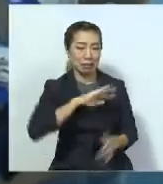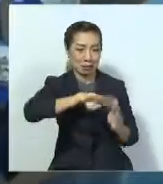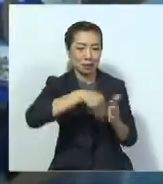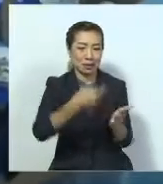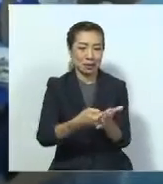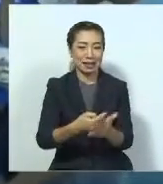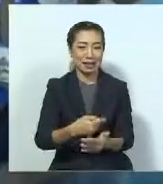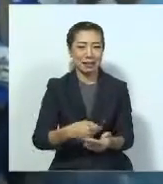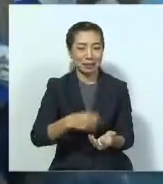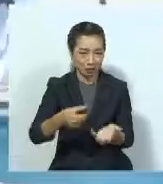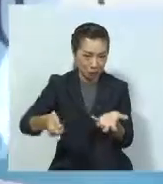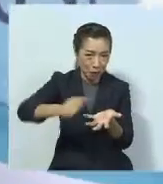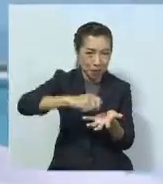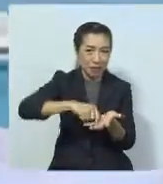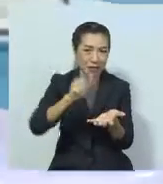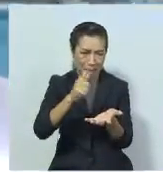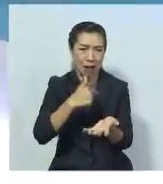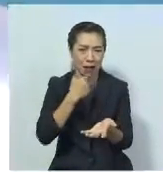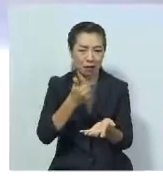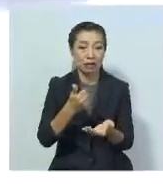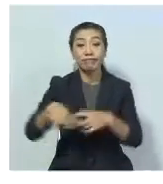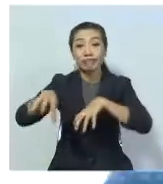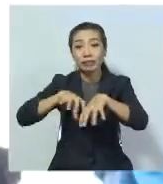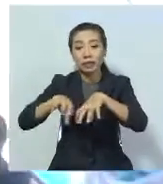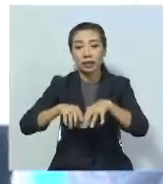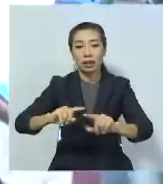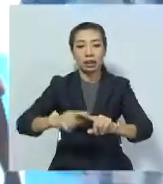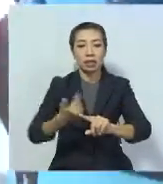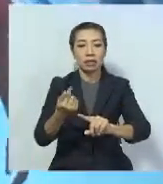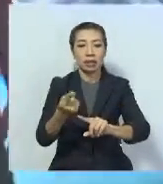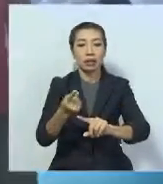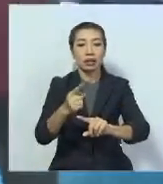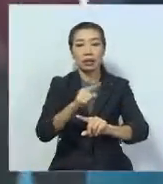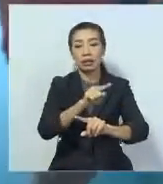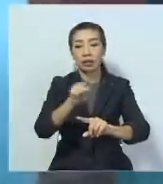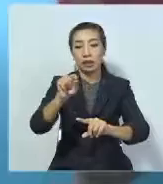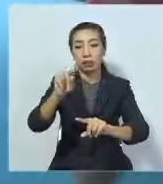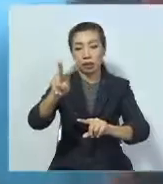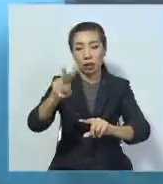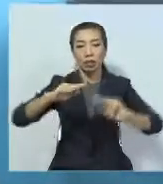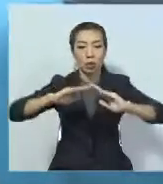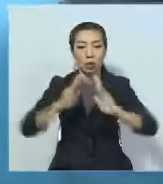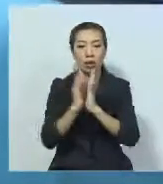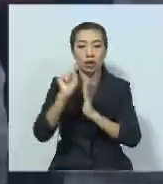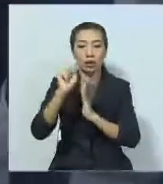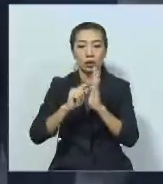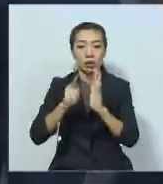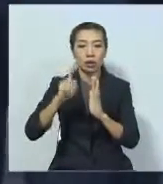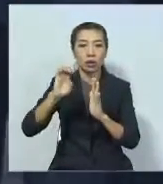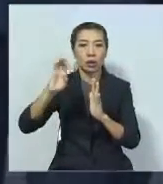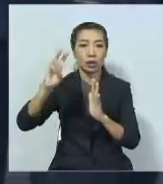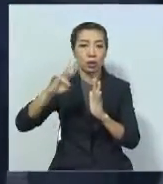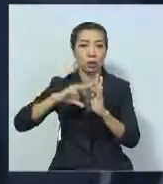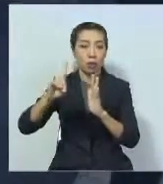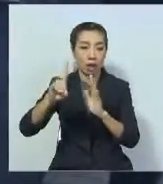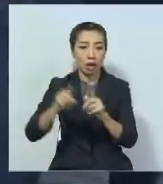ลาทู งานนี้นะครับจะจัดจนถึงวันที่22พฤศจิกายนนี้นะครับที่วัดสุทธิวาสวรารามหรือว่าวัดช่